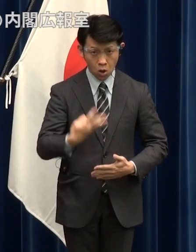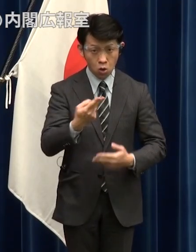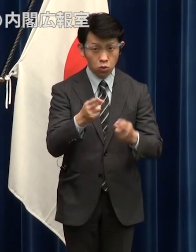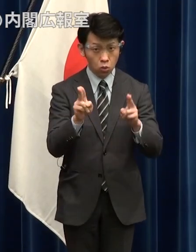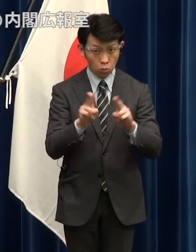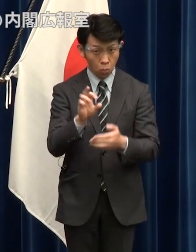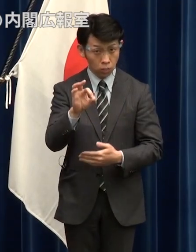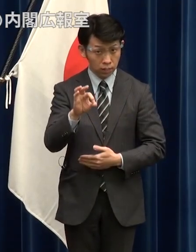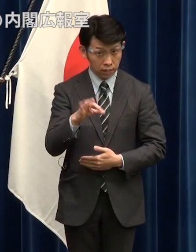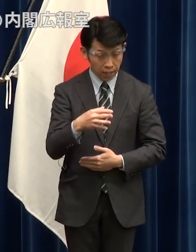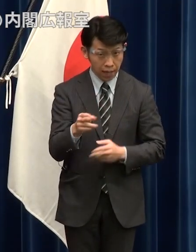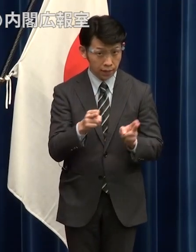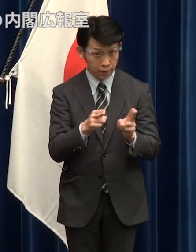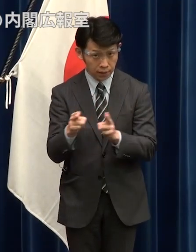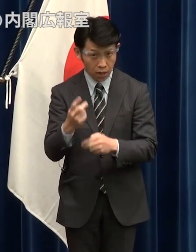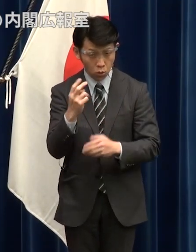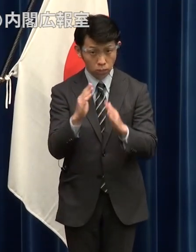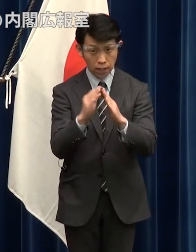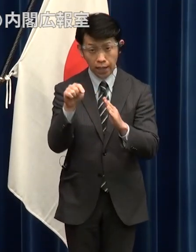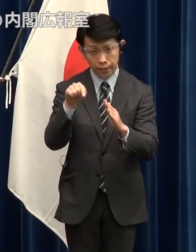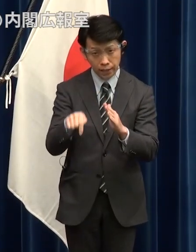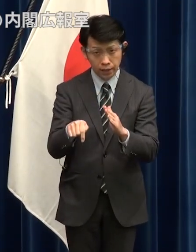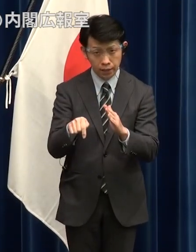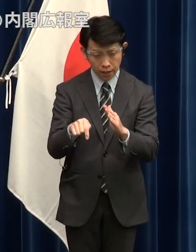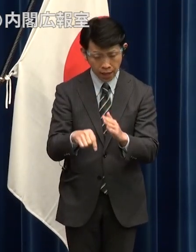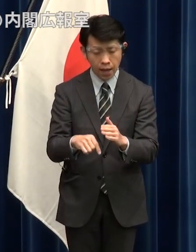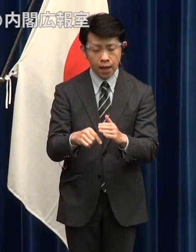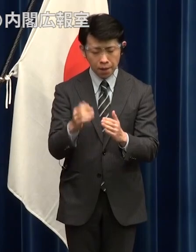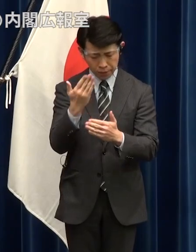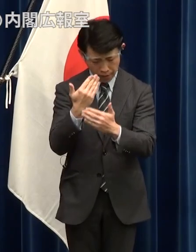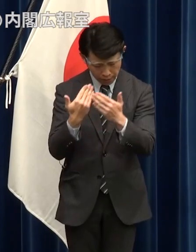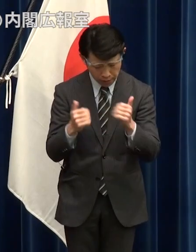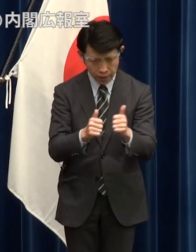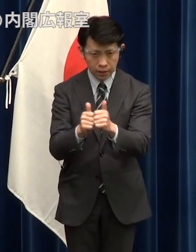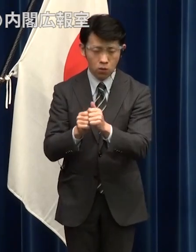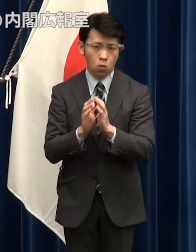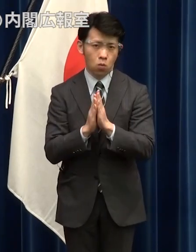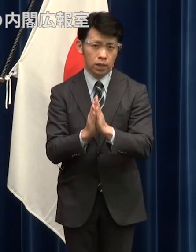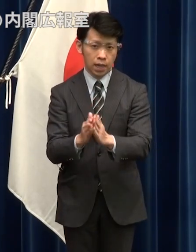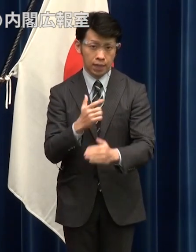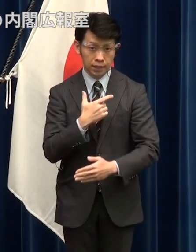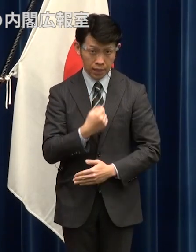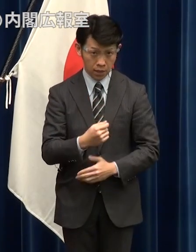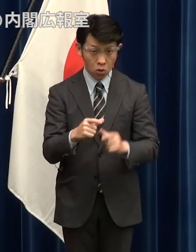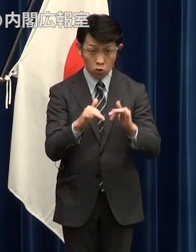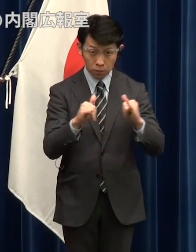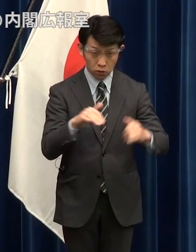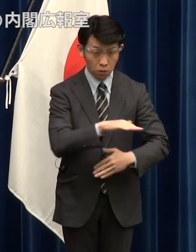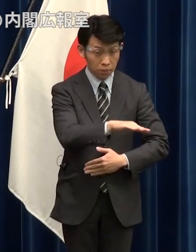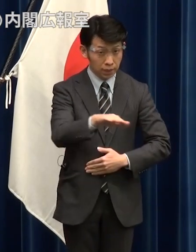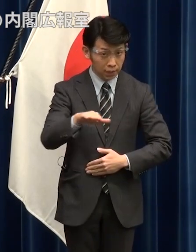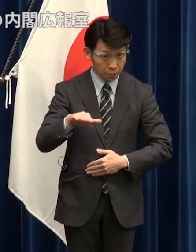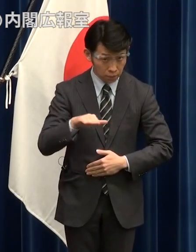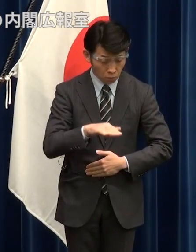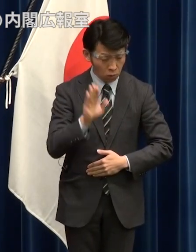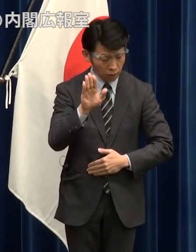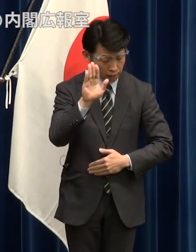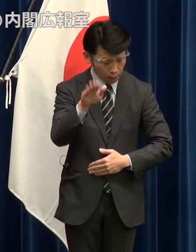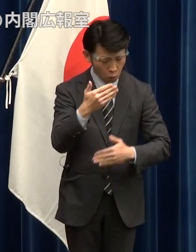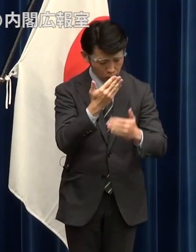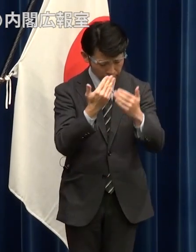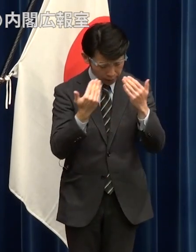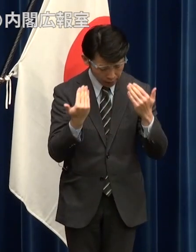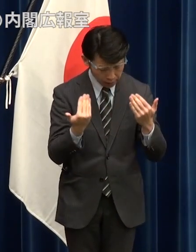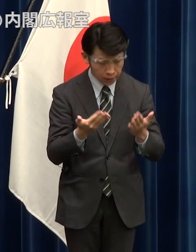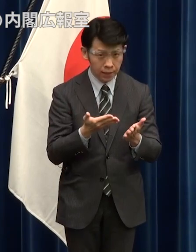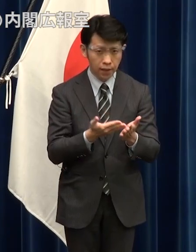査会で丁寧に議論をしてもらいます。国民の皆様には引き続き丁寧に説明を